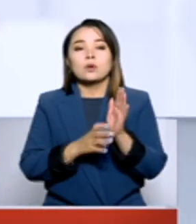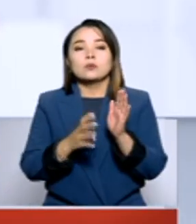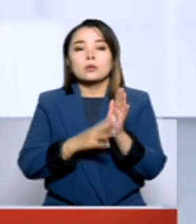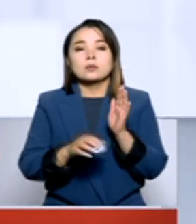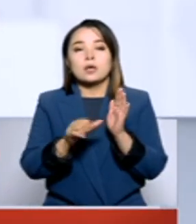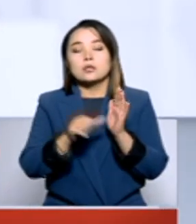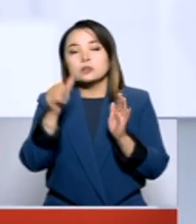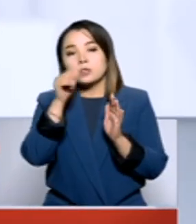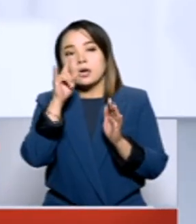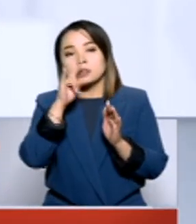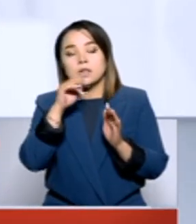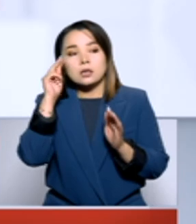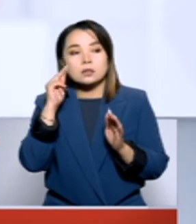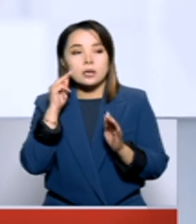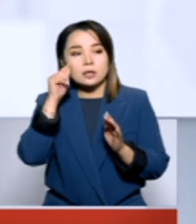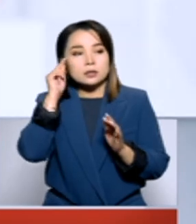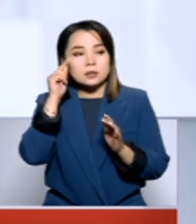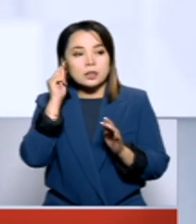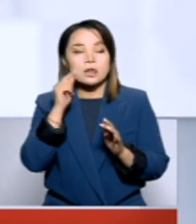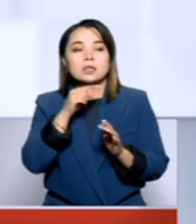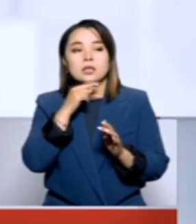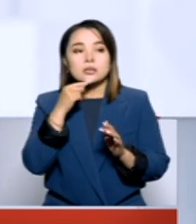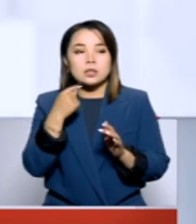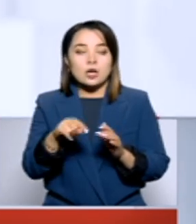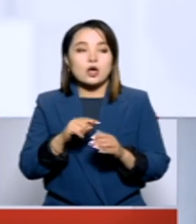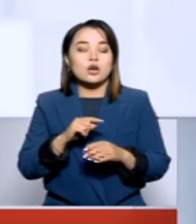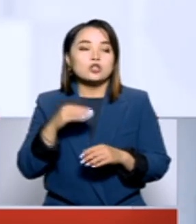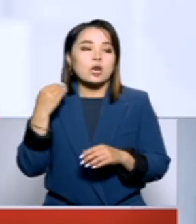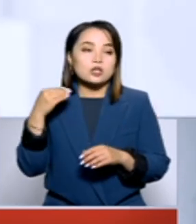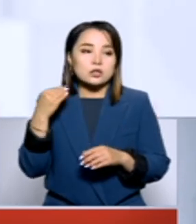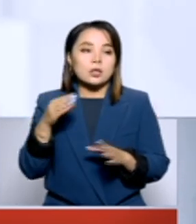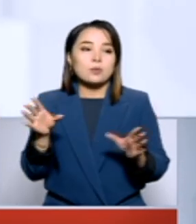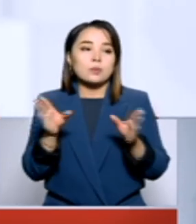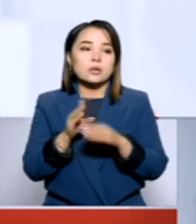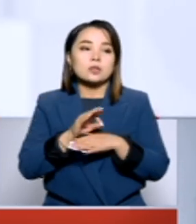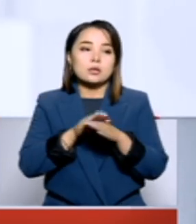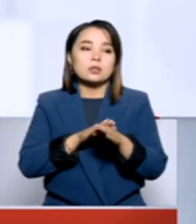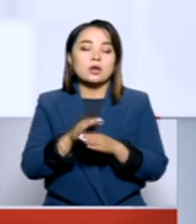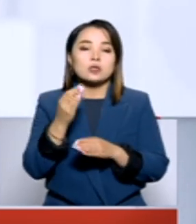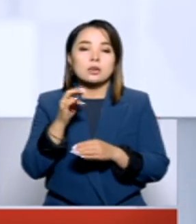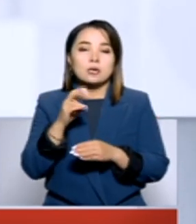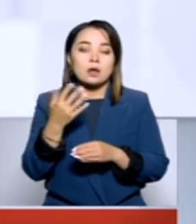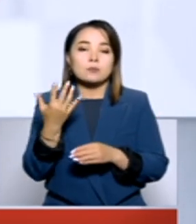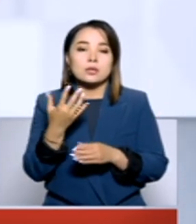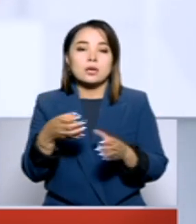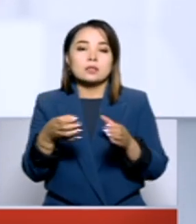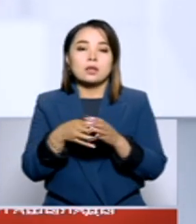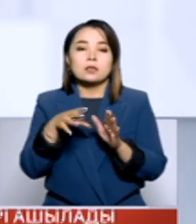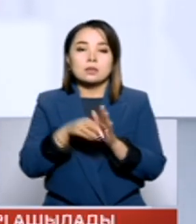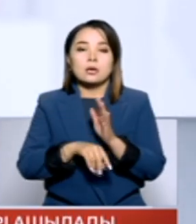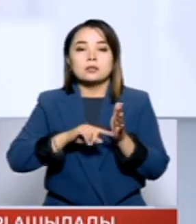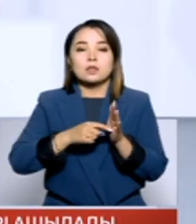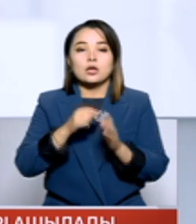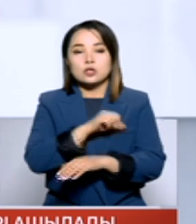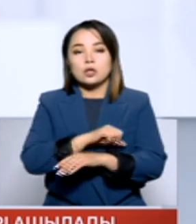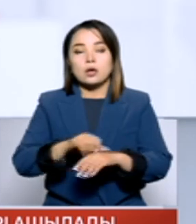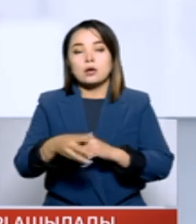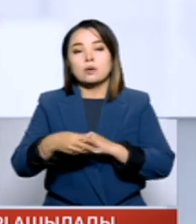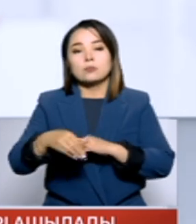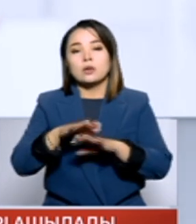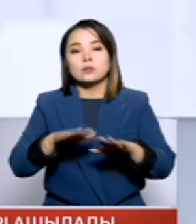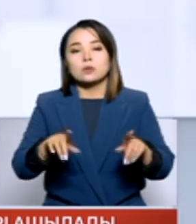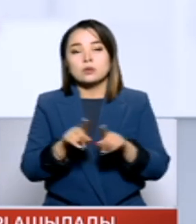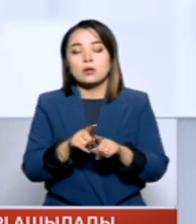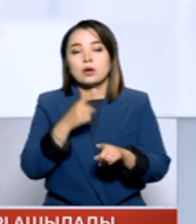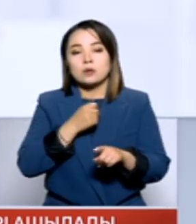1996 жылы Қазақстан, Қытай, Қырғызстан және Ресей мен Тәжікстан бас қосып бірлестік құрады. Ол Шанхай бестігі деп аталды. Мақсаты шекара аумағында қарулы